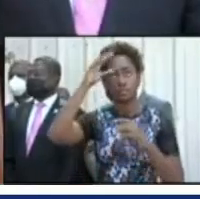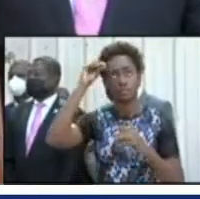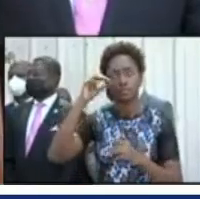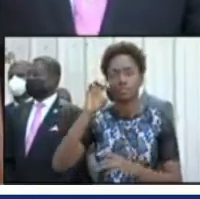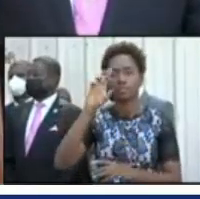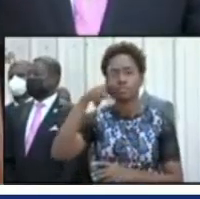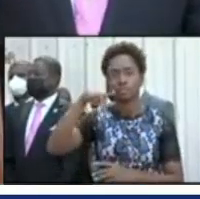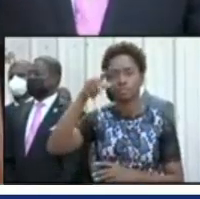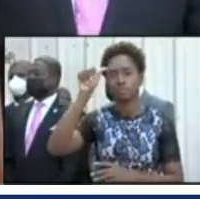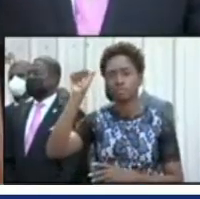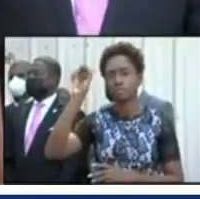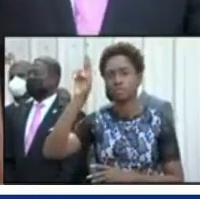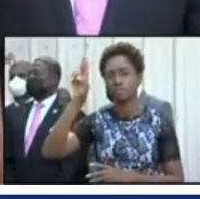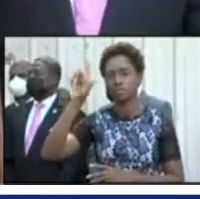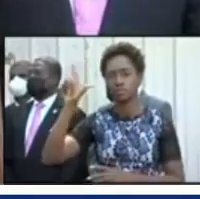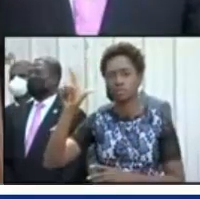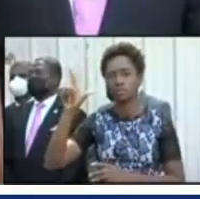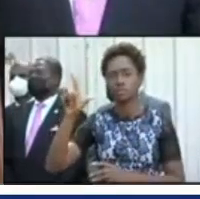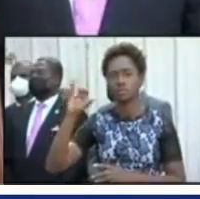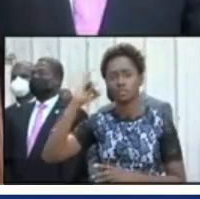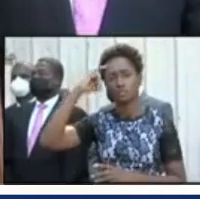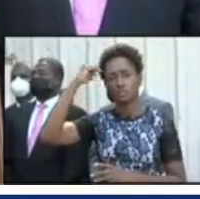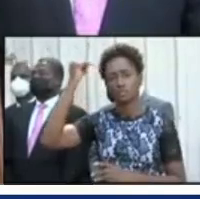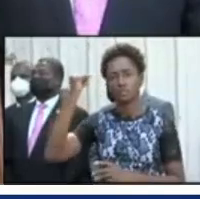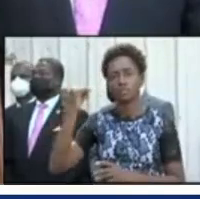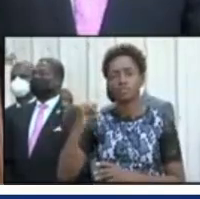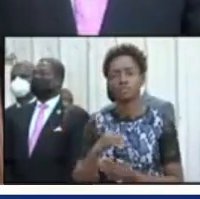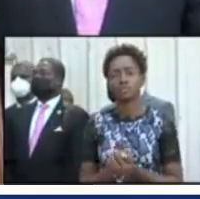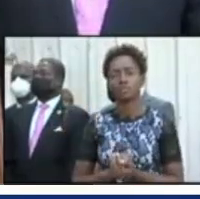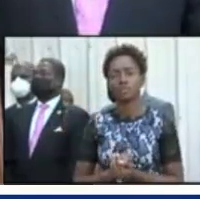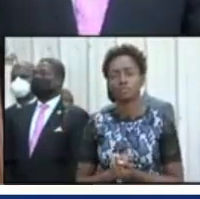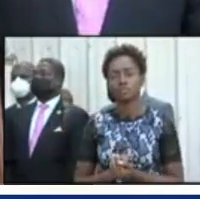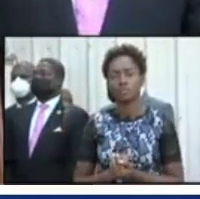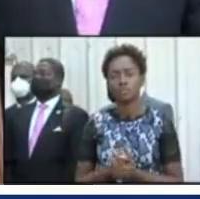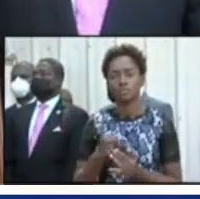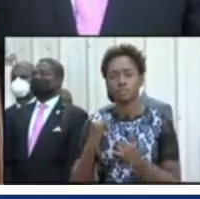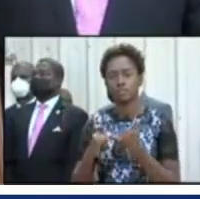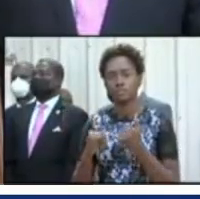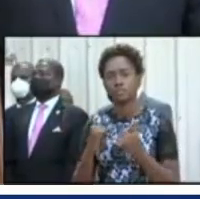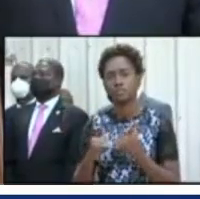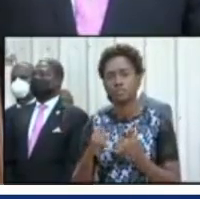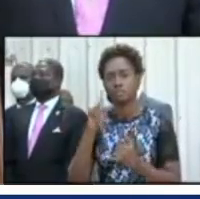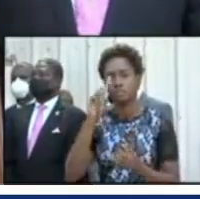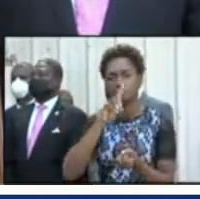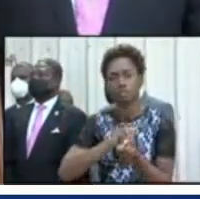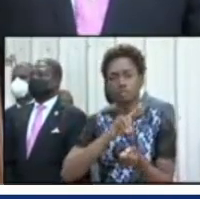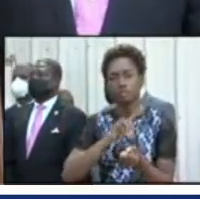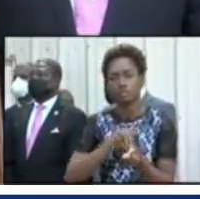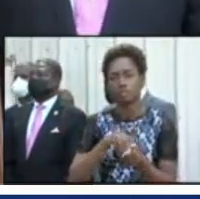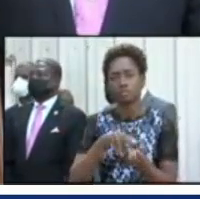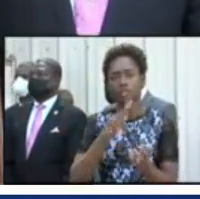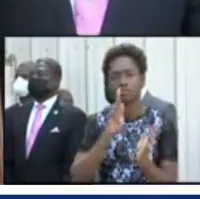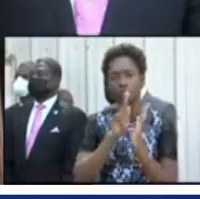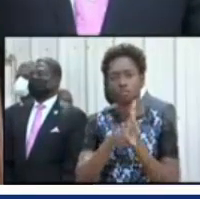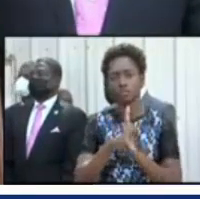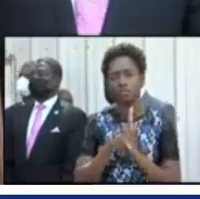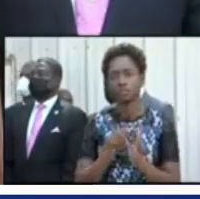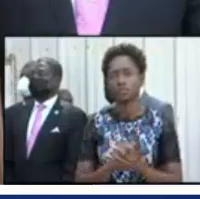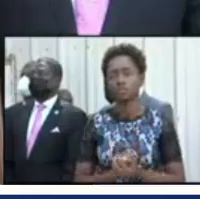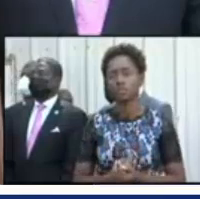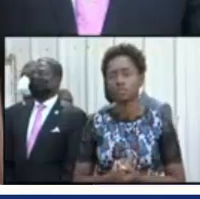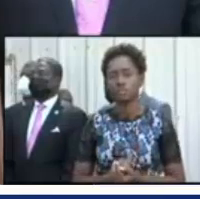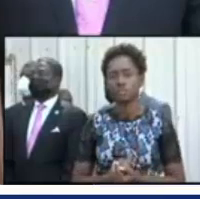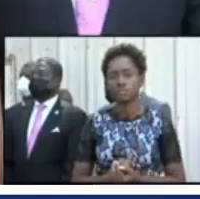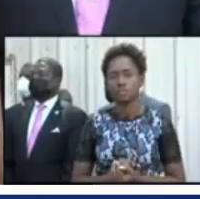et dernier victime nous en date ces médecins qui tombaient en bas balle assassine